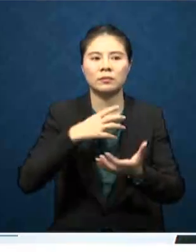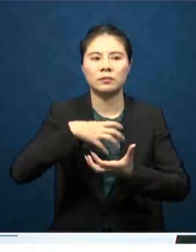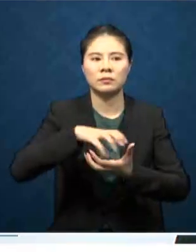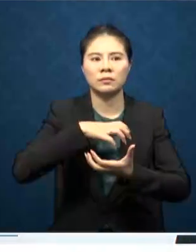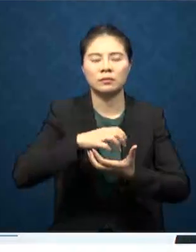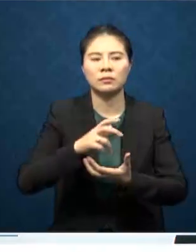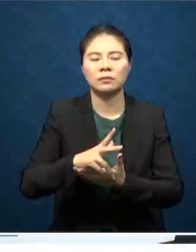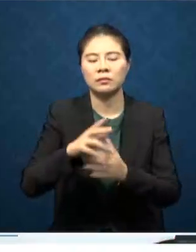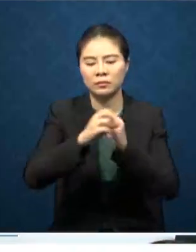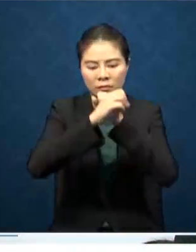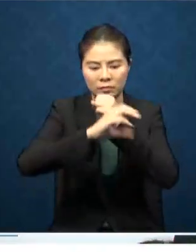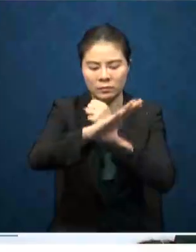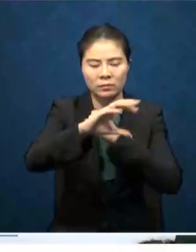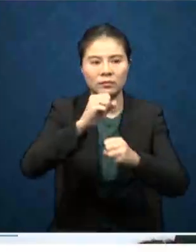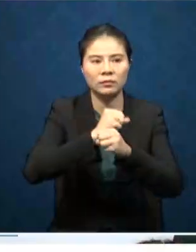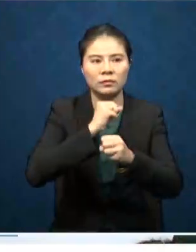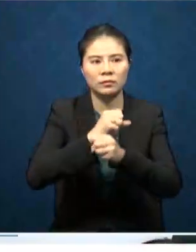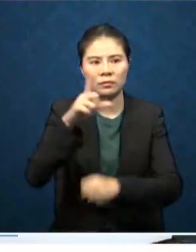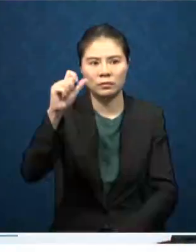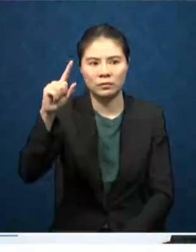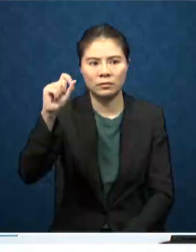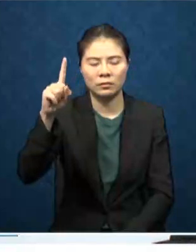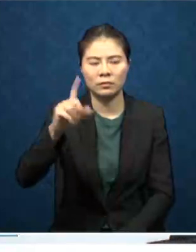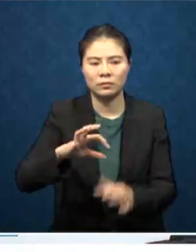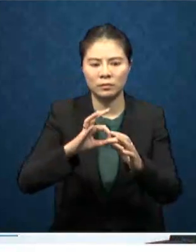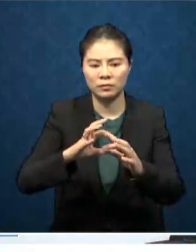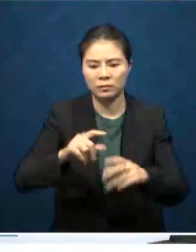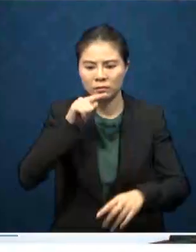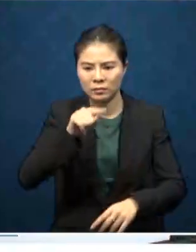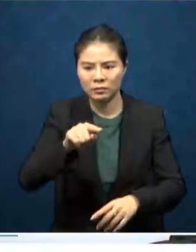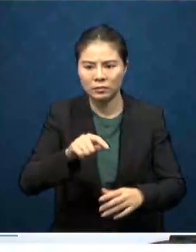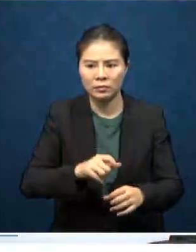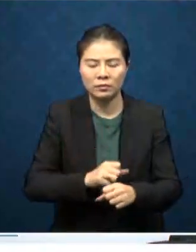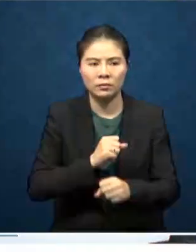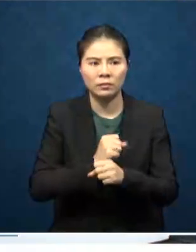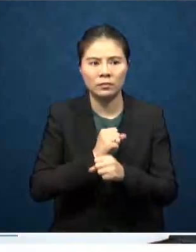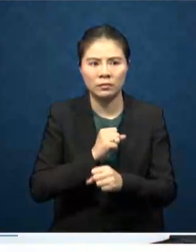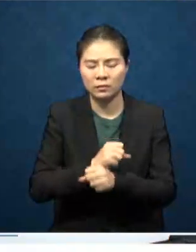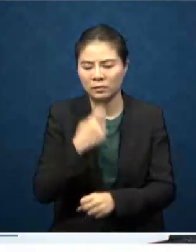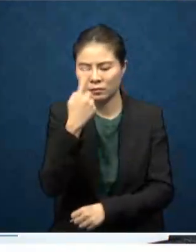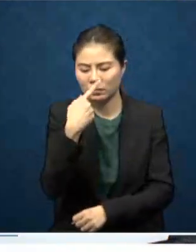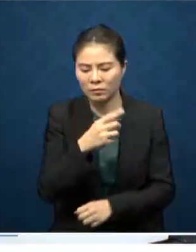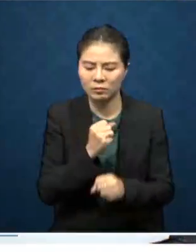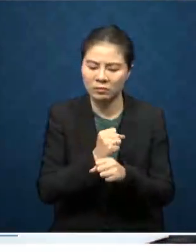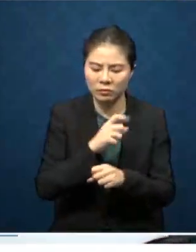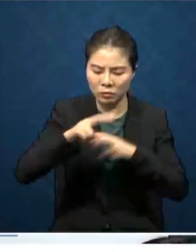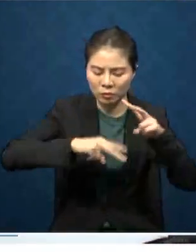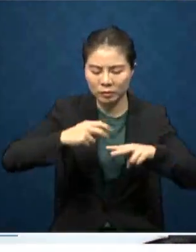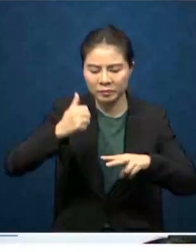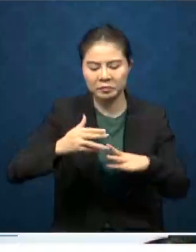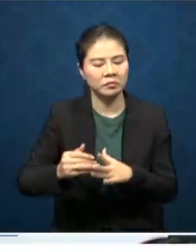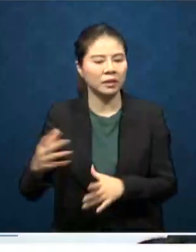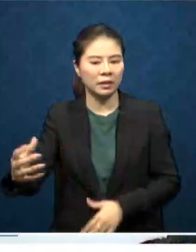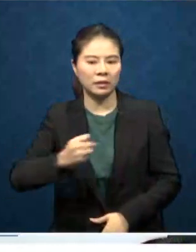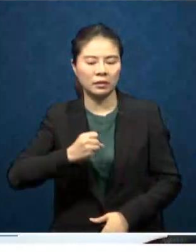คสชจะต้องรีบดำเนินการในเรื่องนี้เพราะท่านสั่งได้ค่ายพวกเนี้ยถ้าสั่งไม่ได้ก็ยึดคื่นคืนเลยนะครับไม่ใช่เรื่องยาก